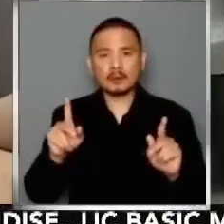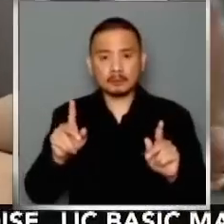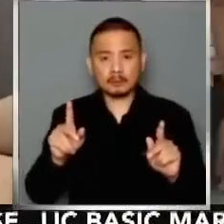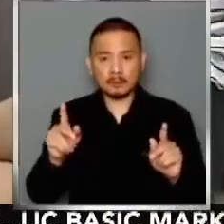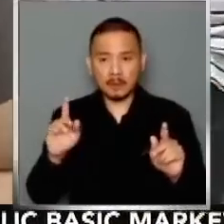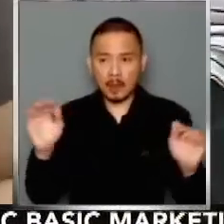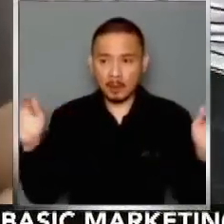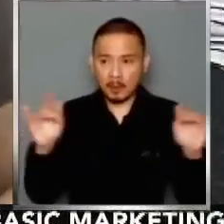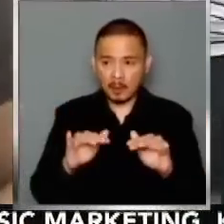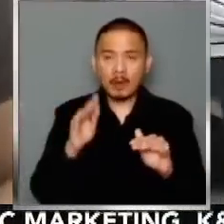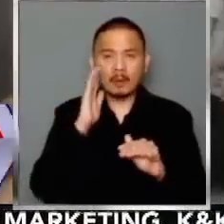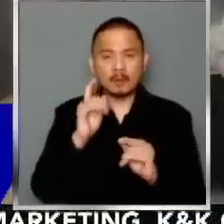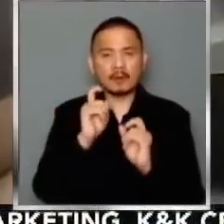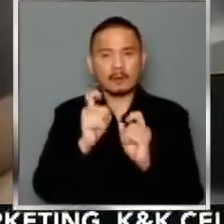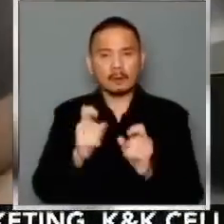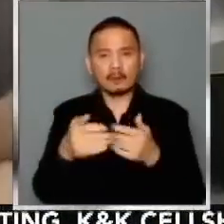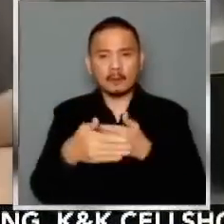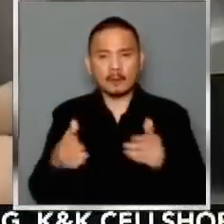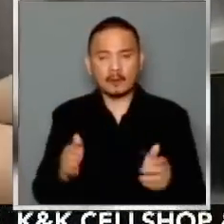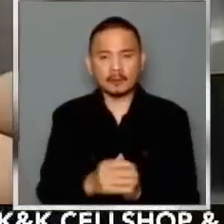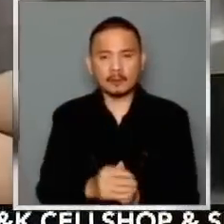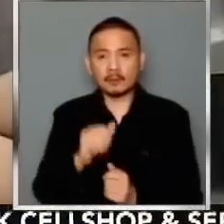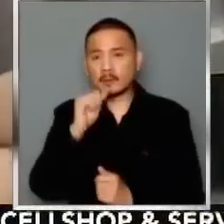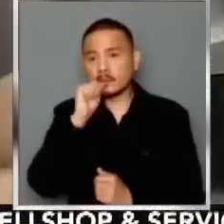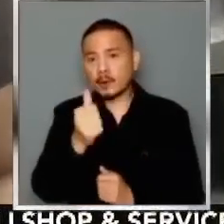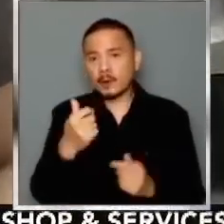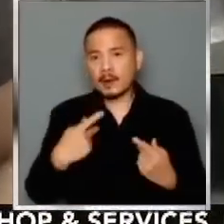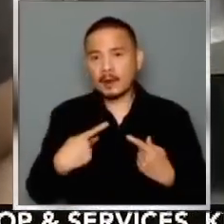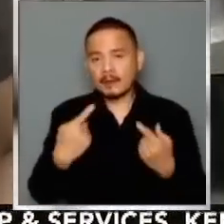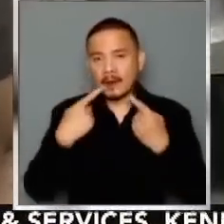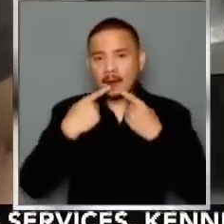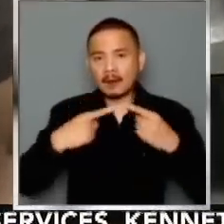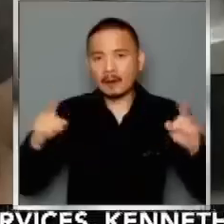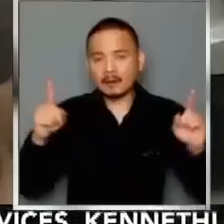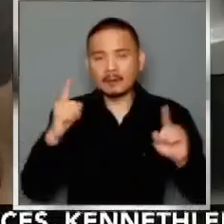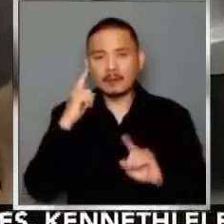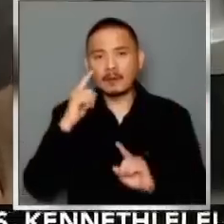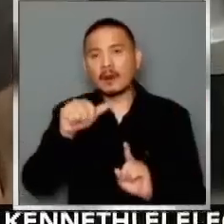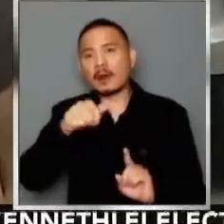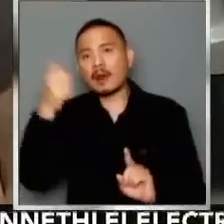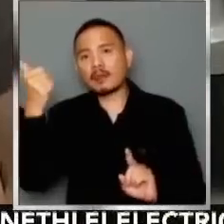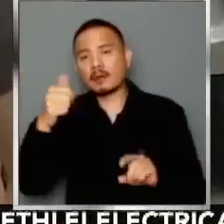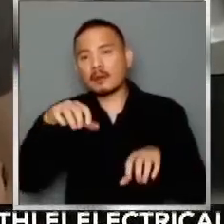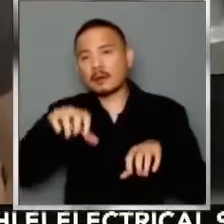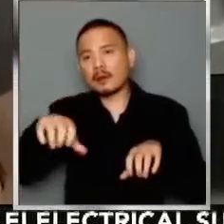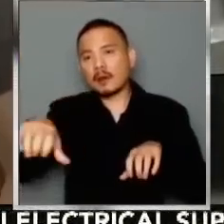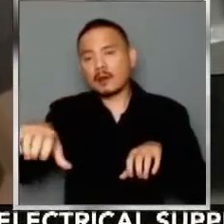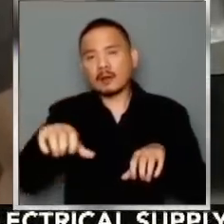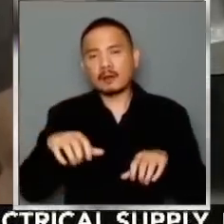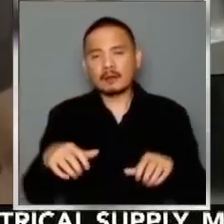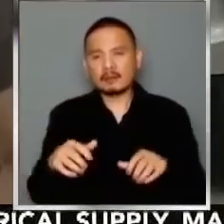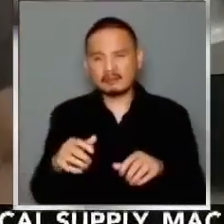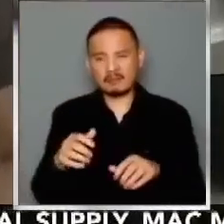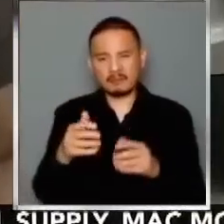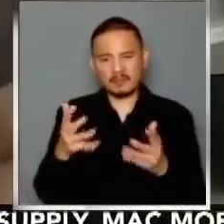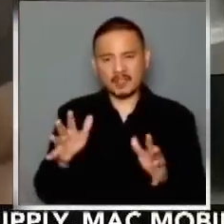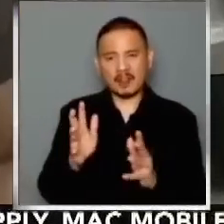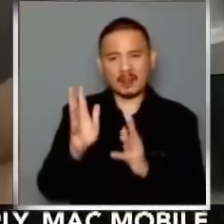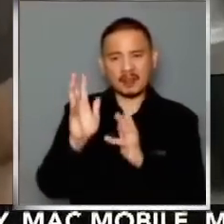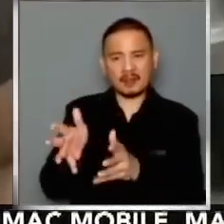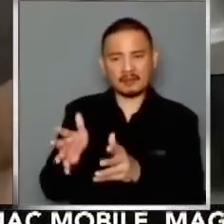susunod na araw Abangan daw ang kanilang announcement kung pwede n ma-pick up ang iba pang container Vans na mga inabandonang balikbayan